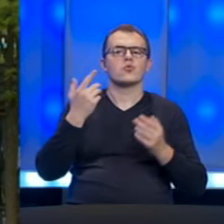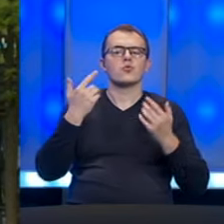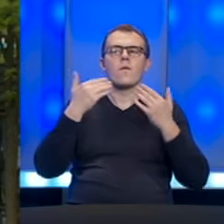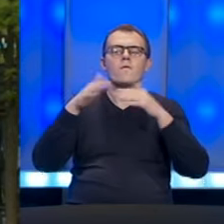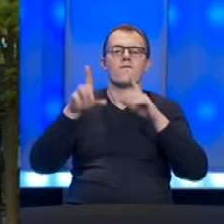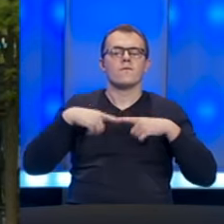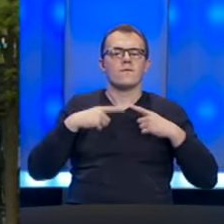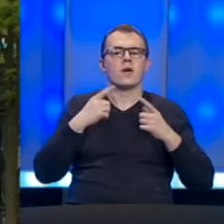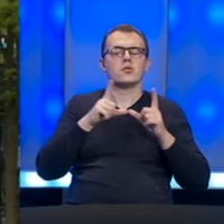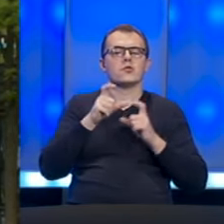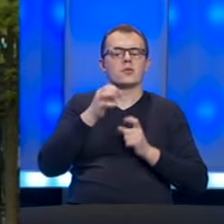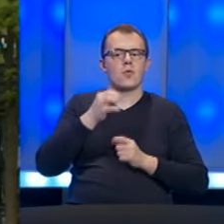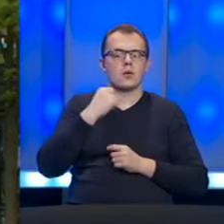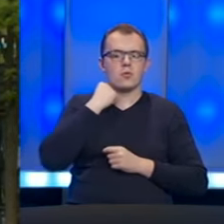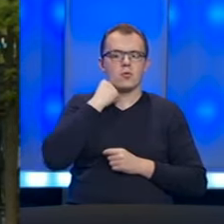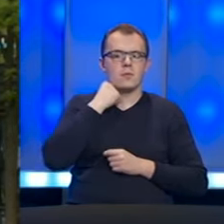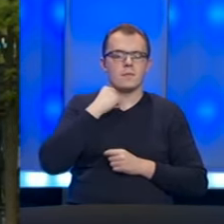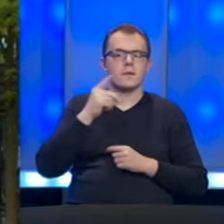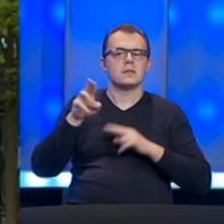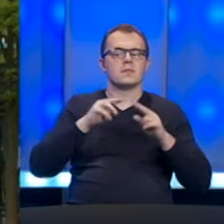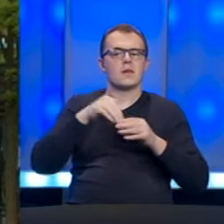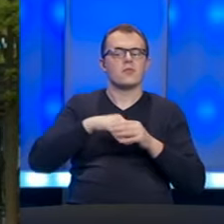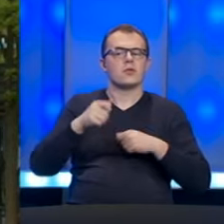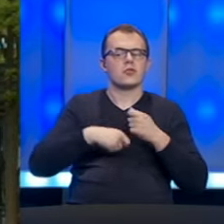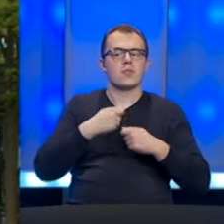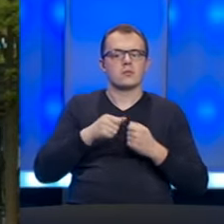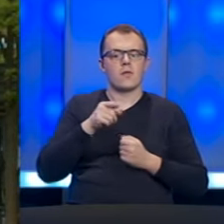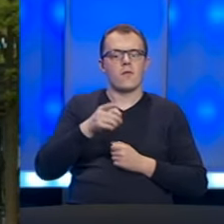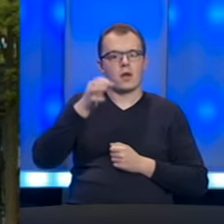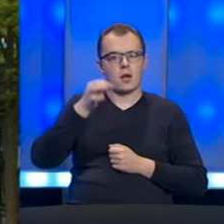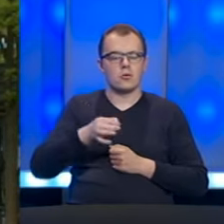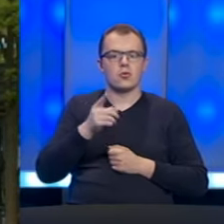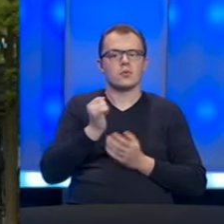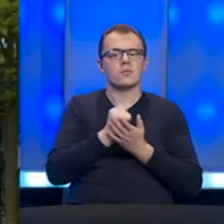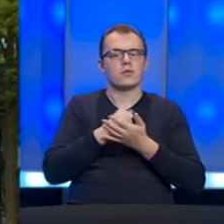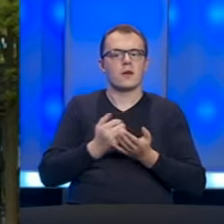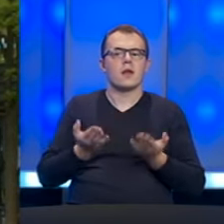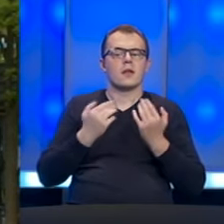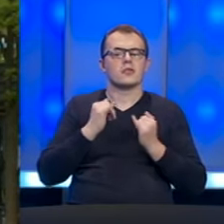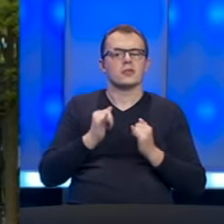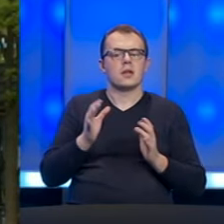iz Unsko-sanskog kantona. Iz Ministarstva unutrašnjih poslova ovoga kantona su potvrdili